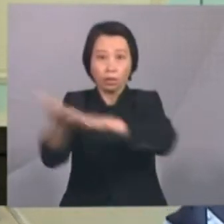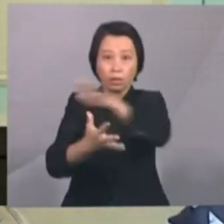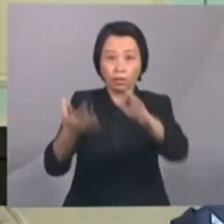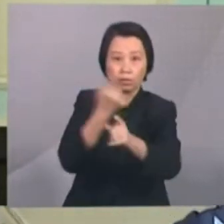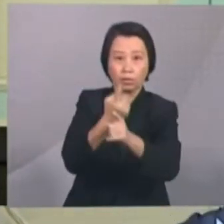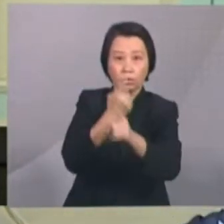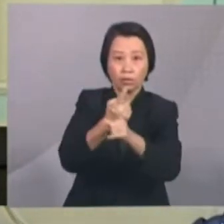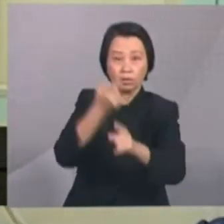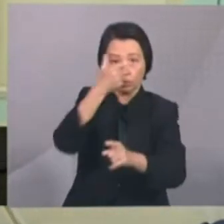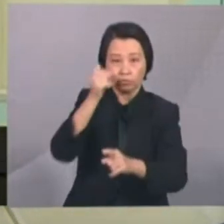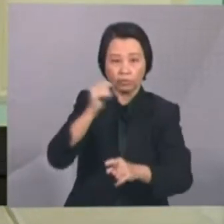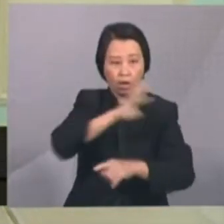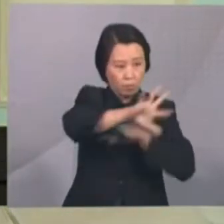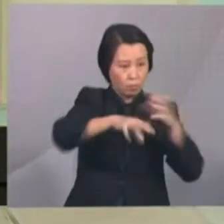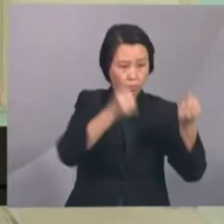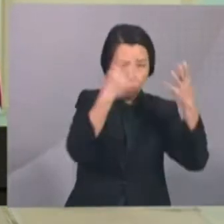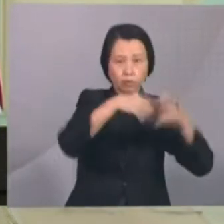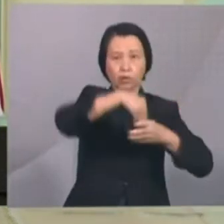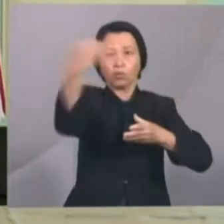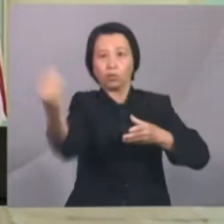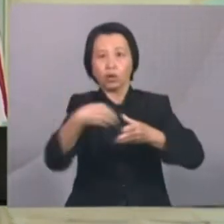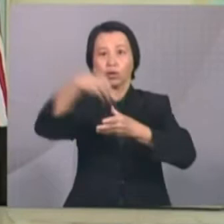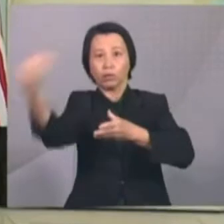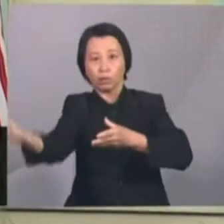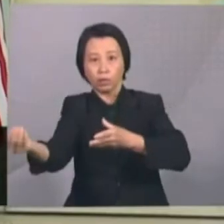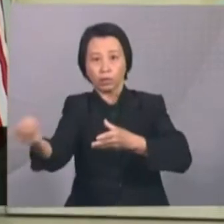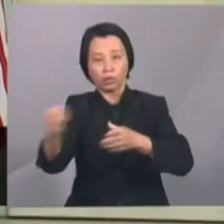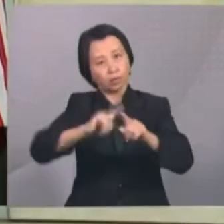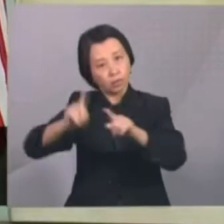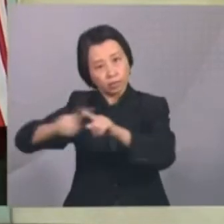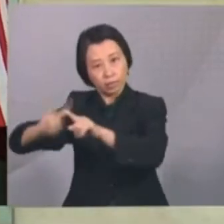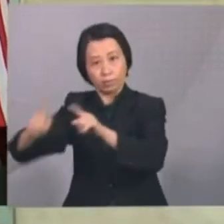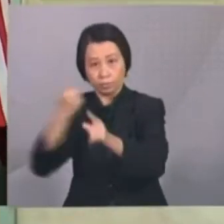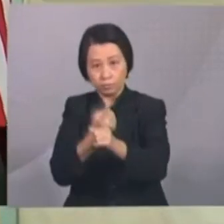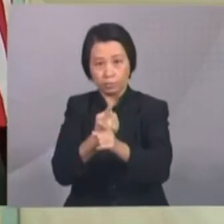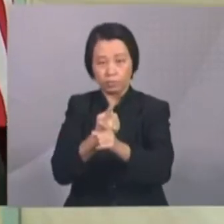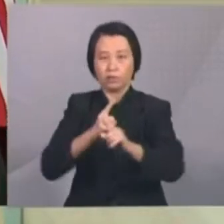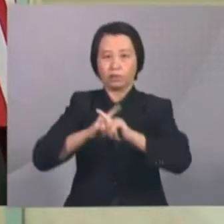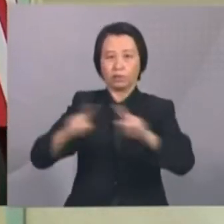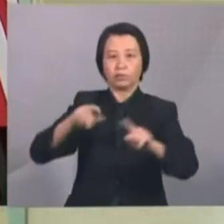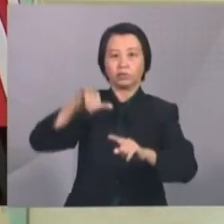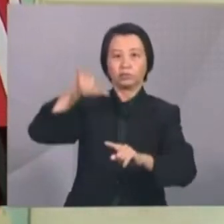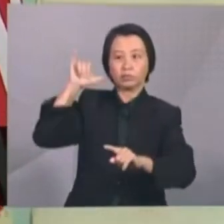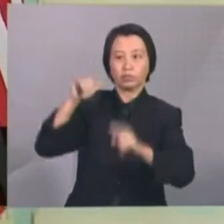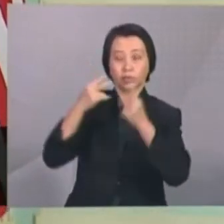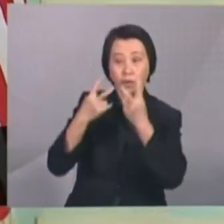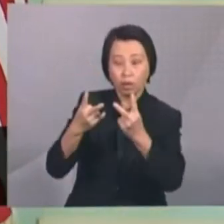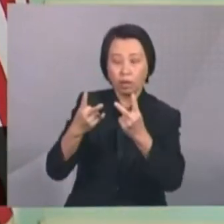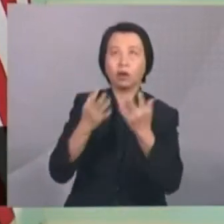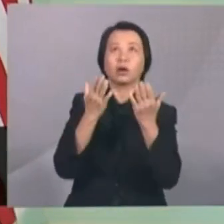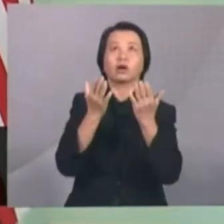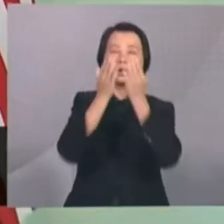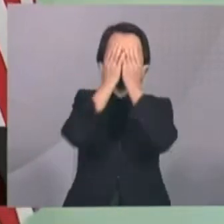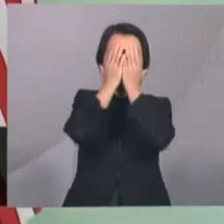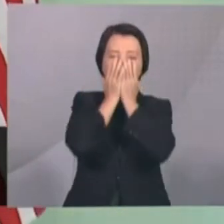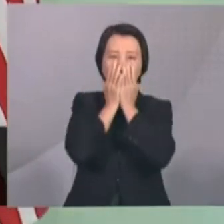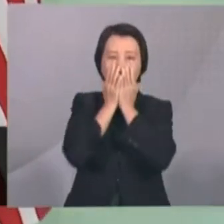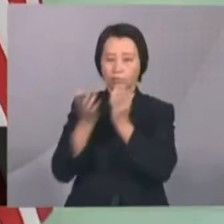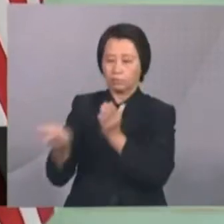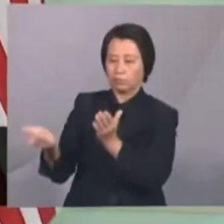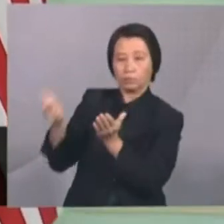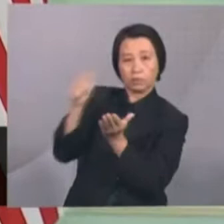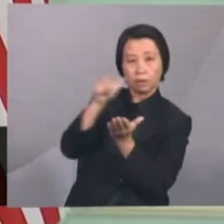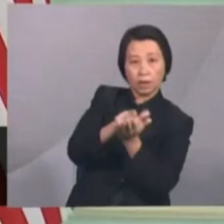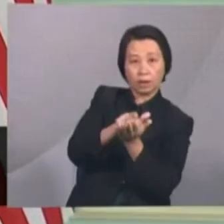k-drama yang akan keluar dan sebagainya tetapi Alhamdulillah dari segi laporan yang diberikan